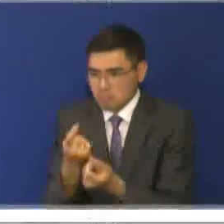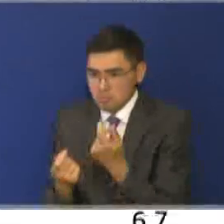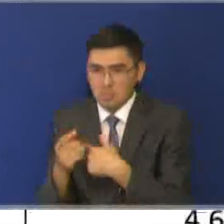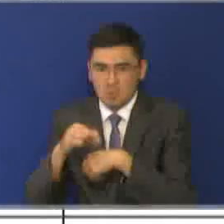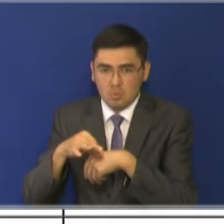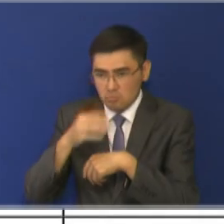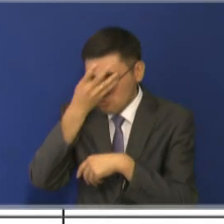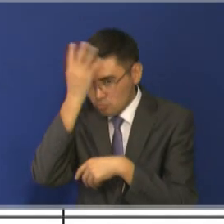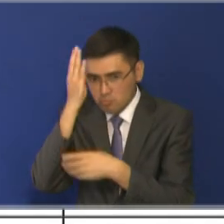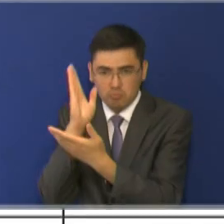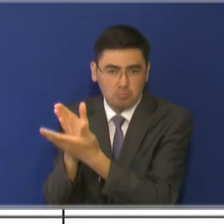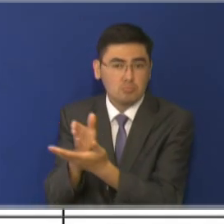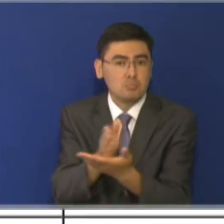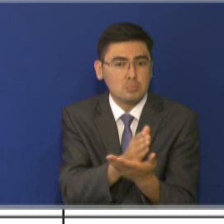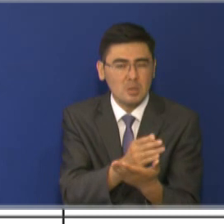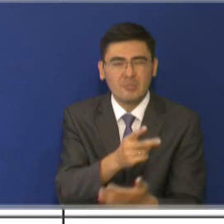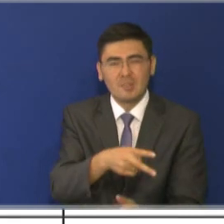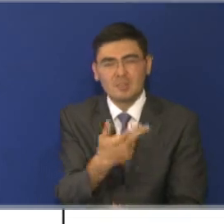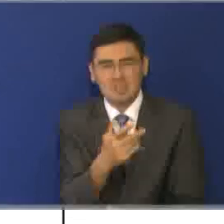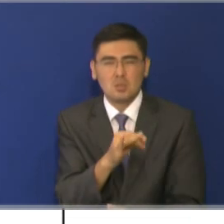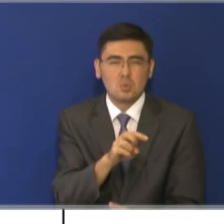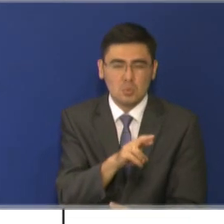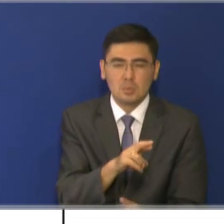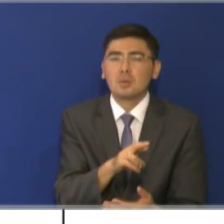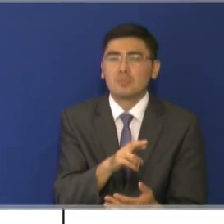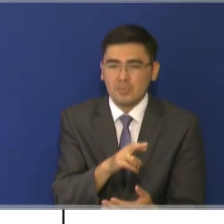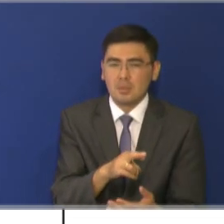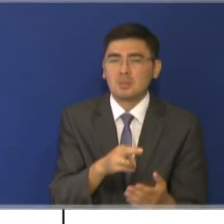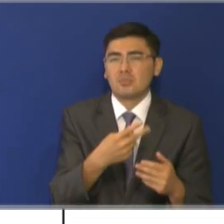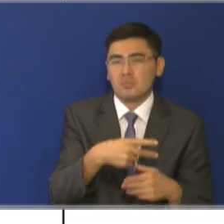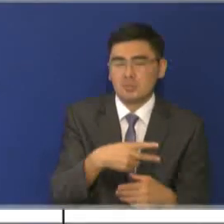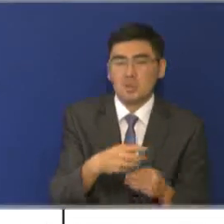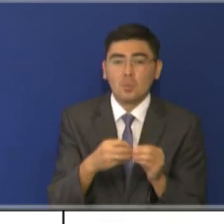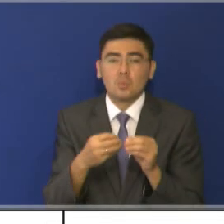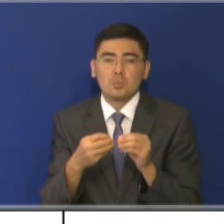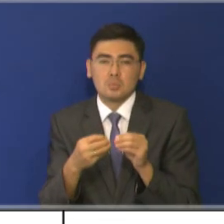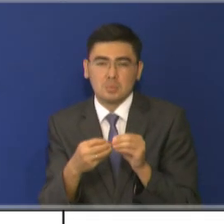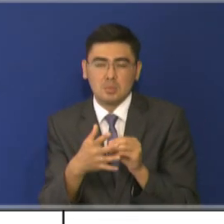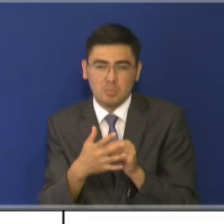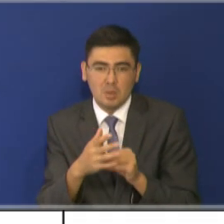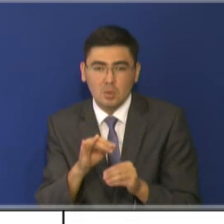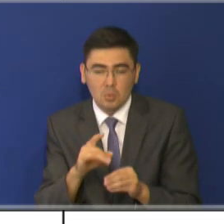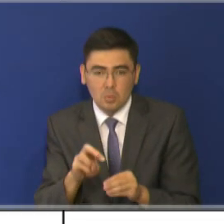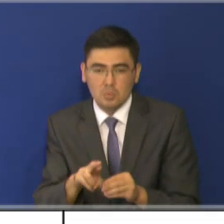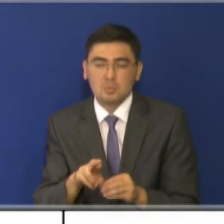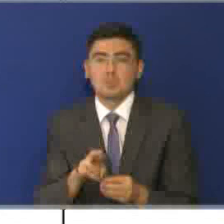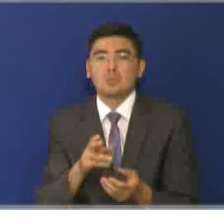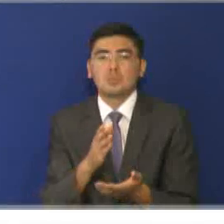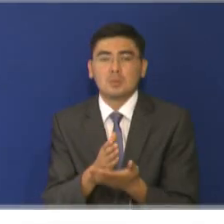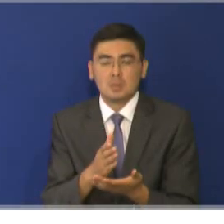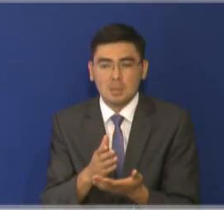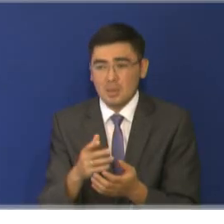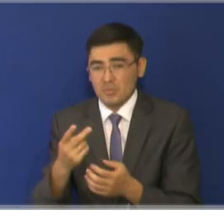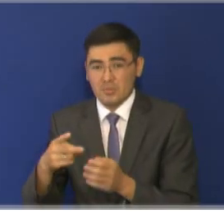көз салсақ, мысалы 20 маусымда 20 жағдай, 30 маусымда 15 науқас, 10 шілдеде 9 адам вирус жұқтырған.